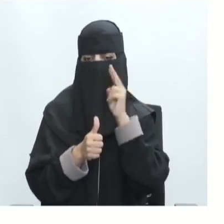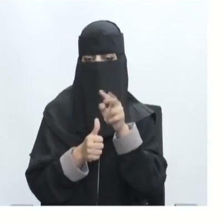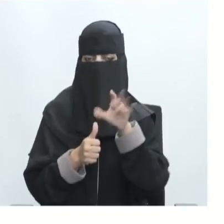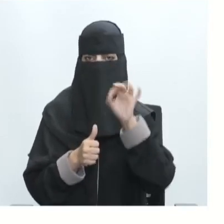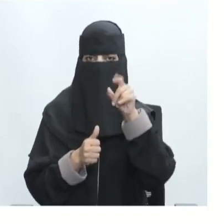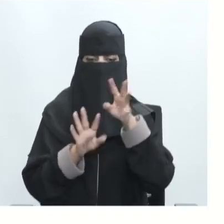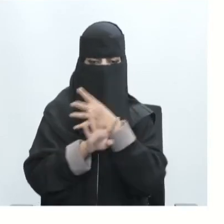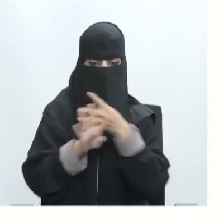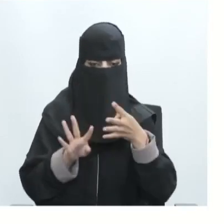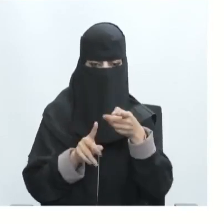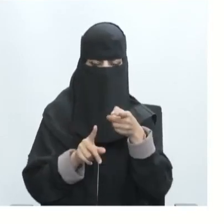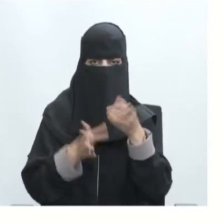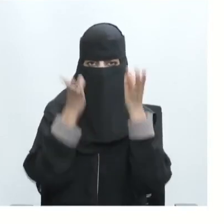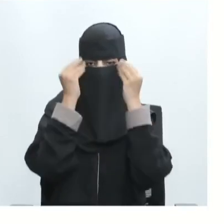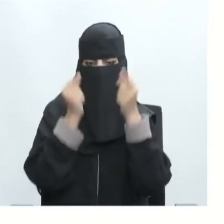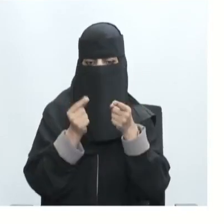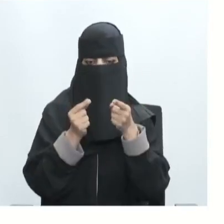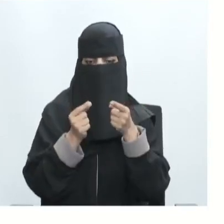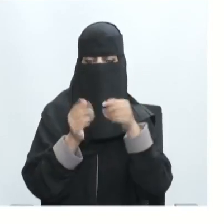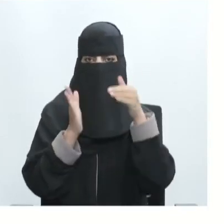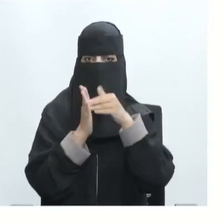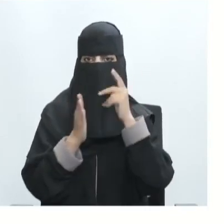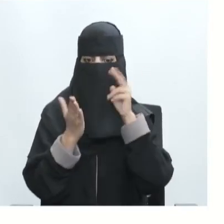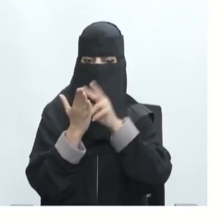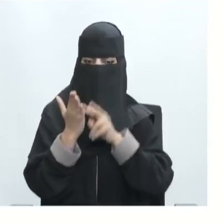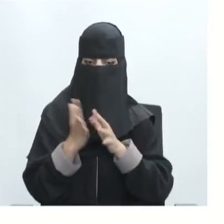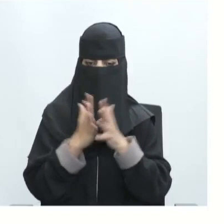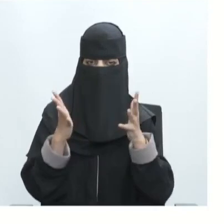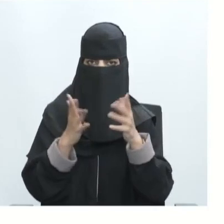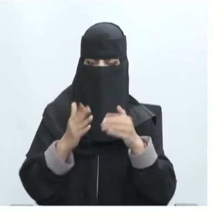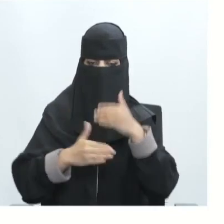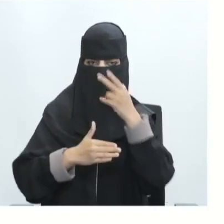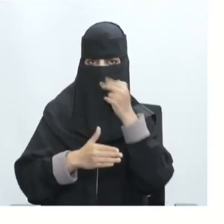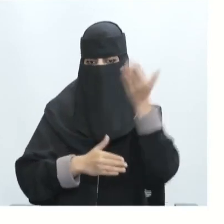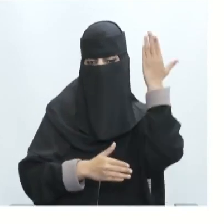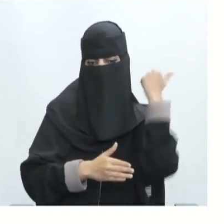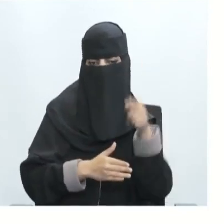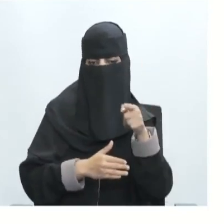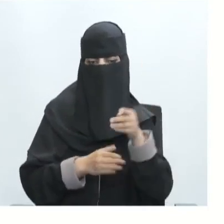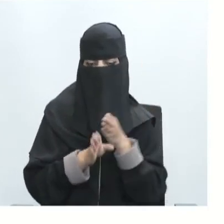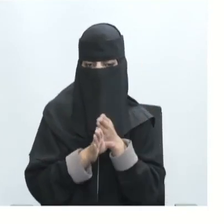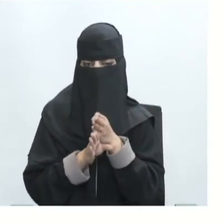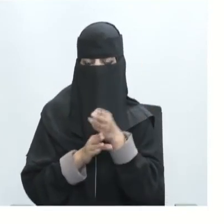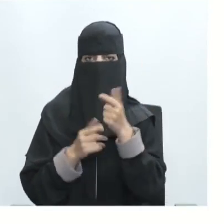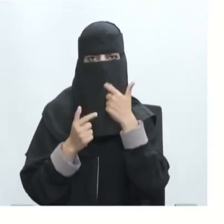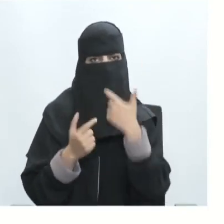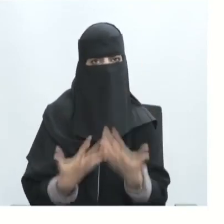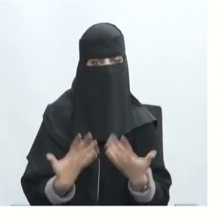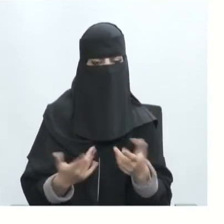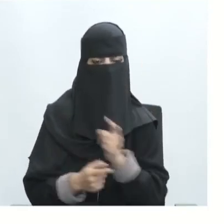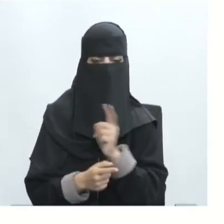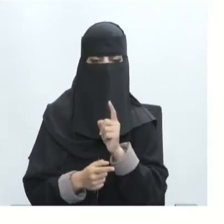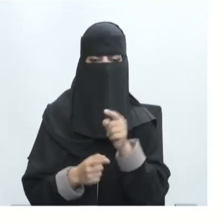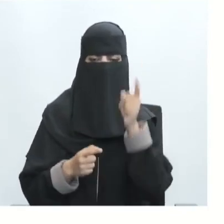وليست النماذج العلميه حتى اكثرها قدما يسيره الاستعمال ولا